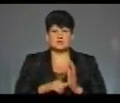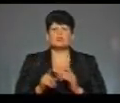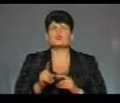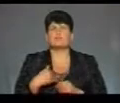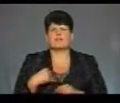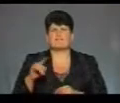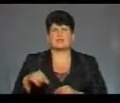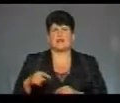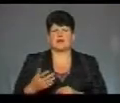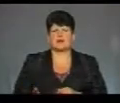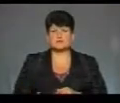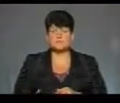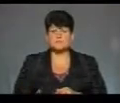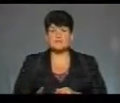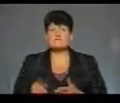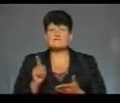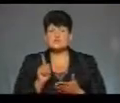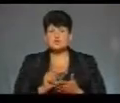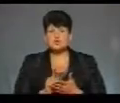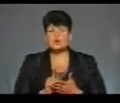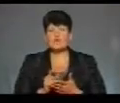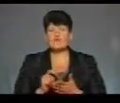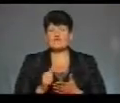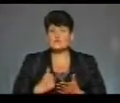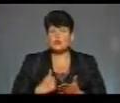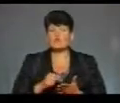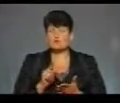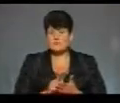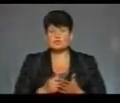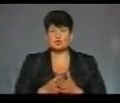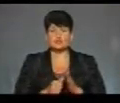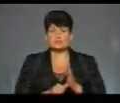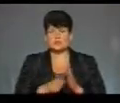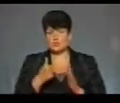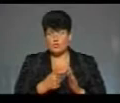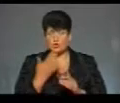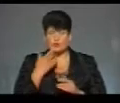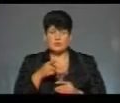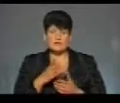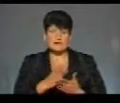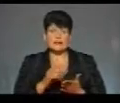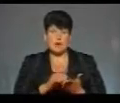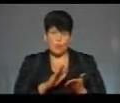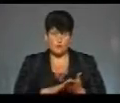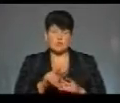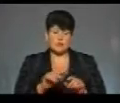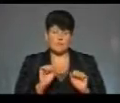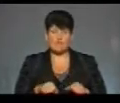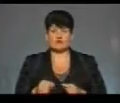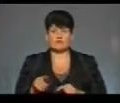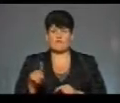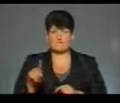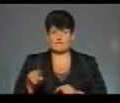мене викликають?» Військовозобов'язані перебувають на обліку до 60 років, і в цей період, коли вони перебувають на військовому обліку, їх можуть викликати